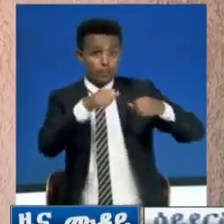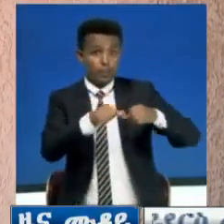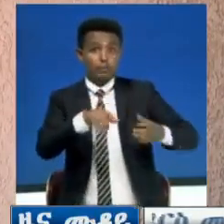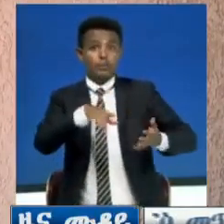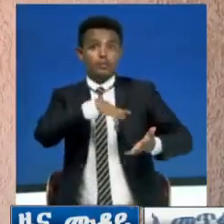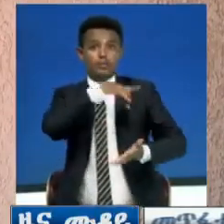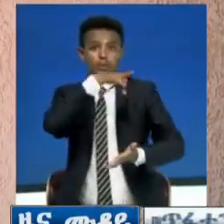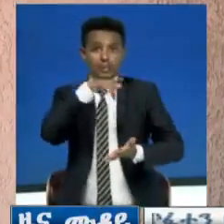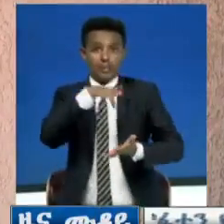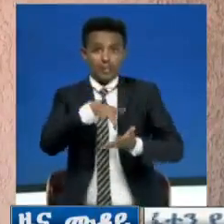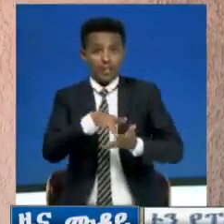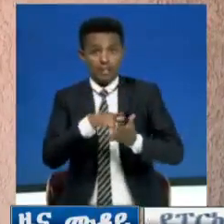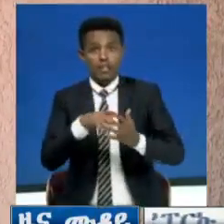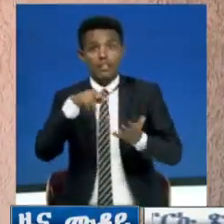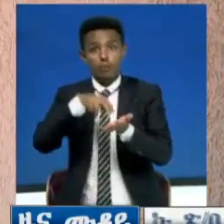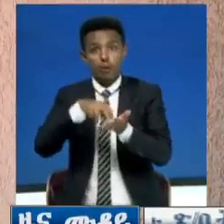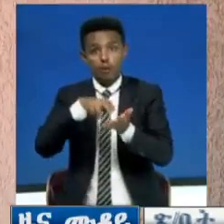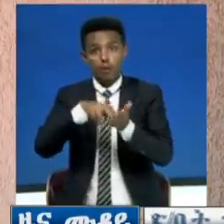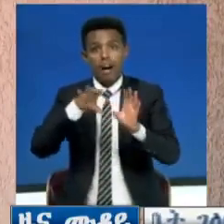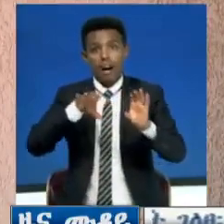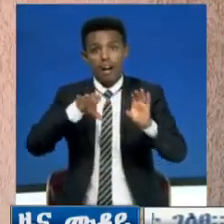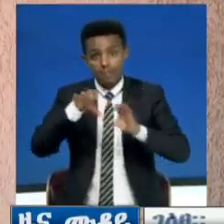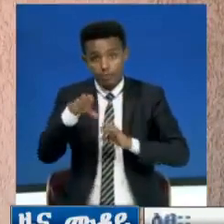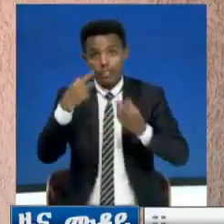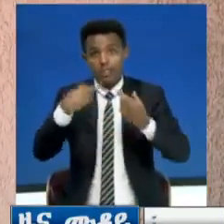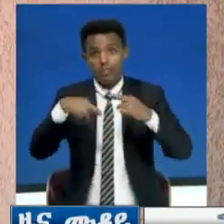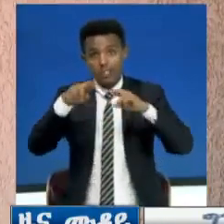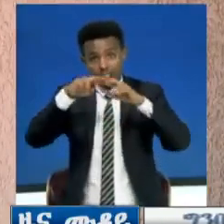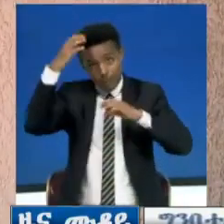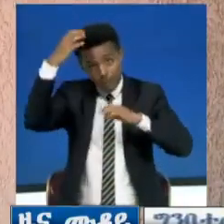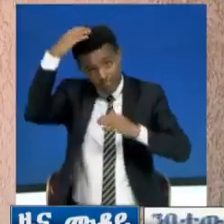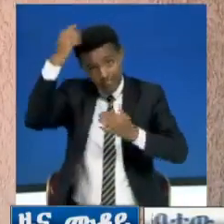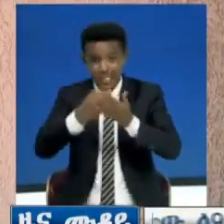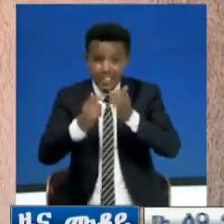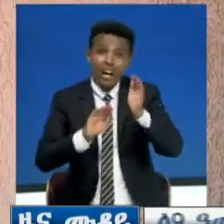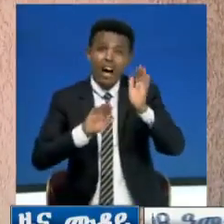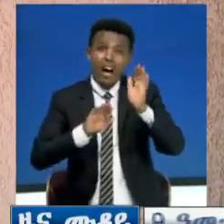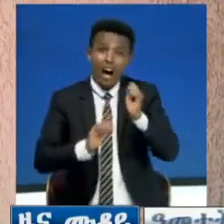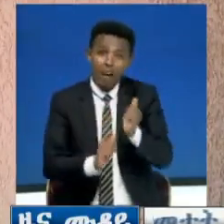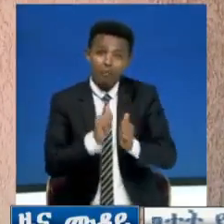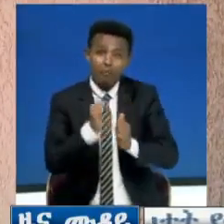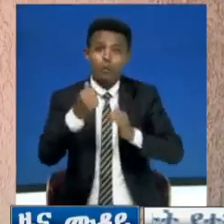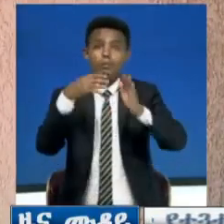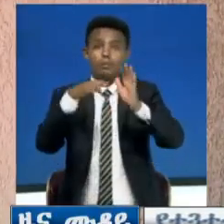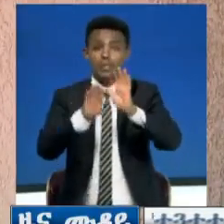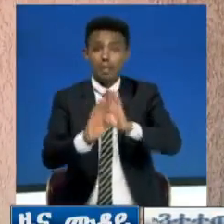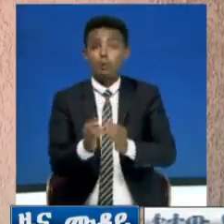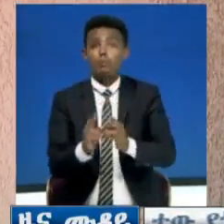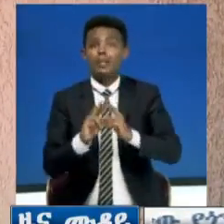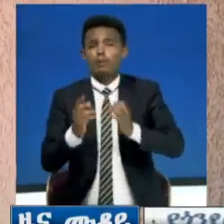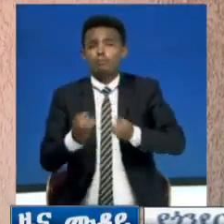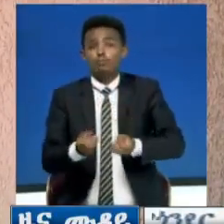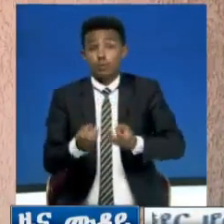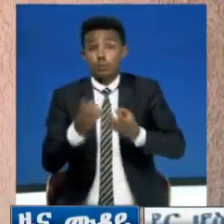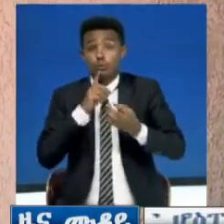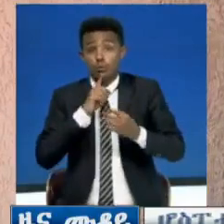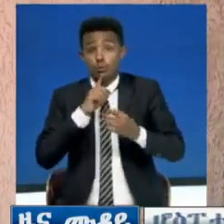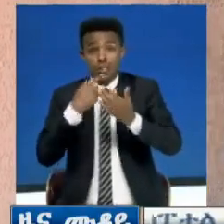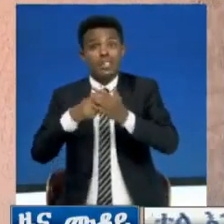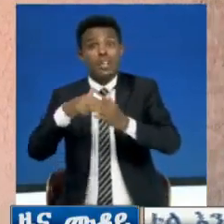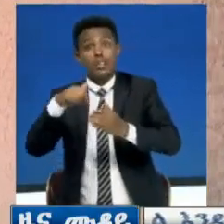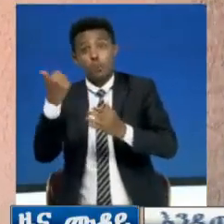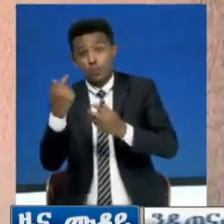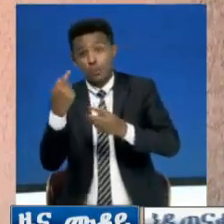መንግስት። ነገር ግን እሱን አልፎ የሚመጣው የህብረተሰብ ክፍል በጣም ብዙ ነው። ያገኘናቸው ኬዞችም ከሌላ አካባቢ